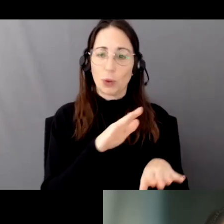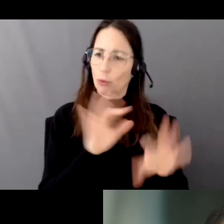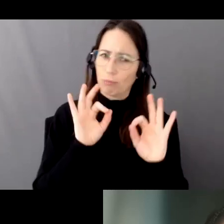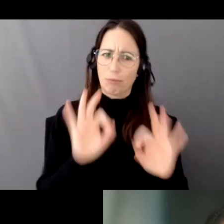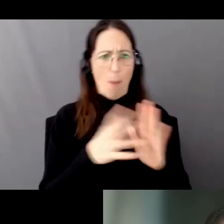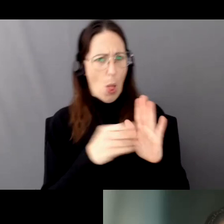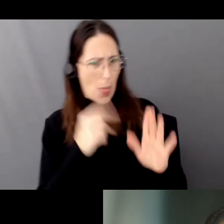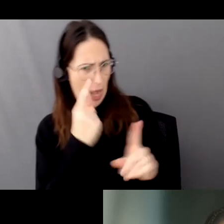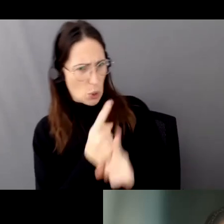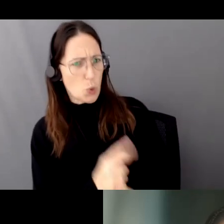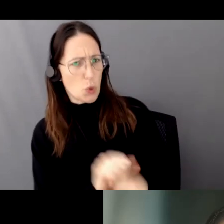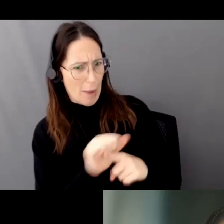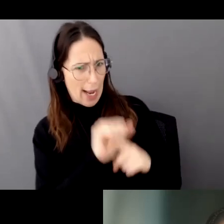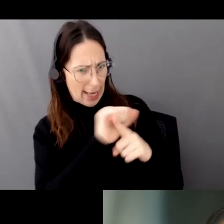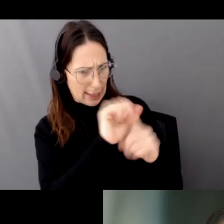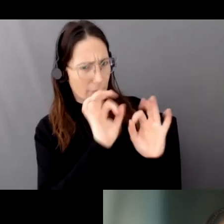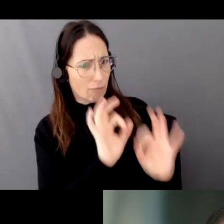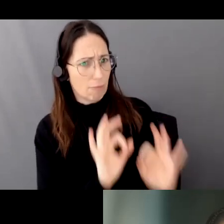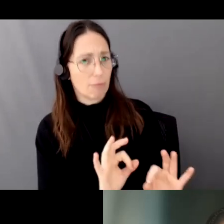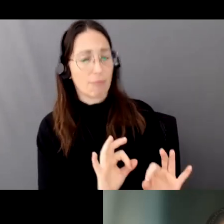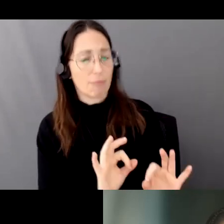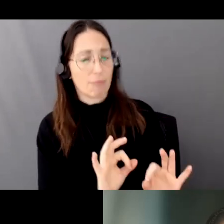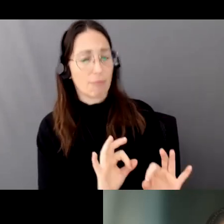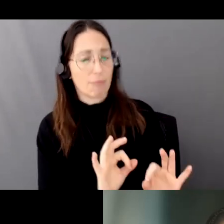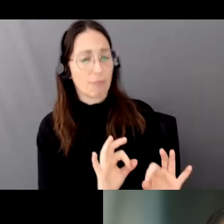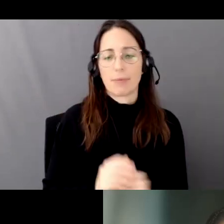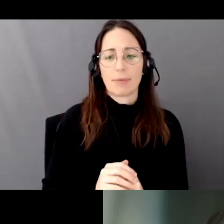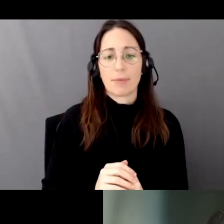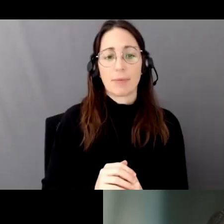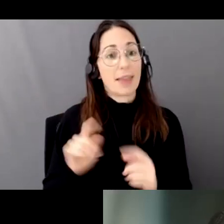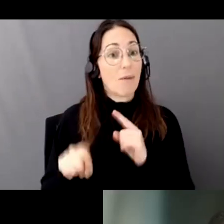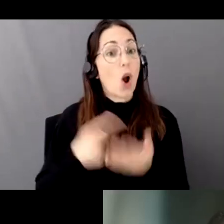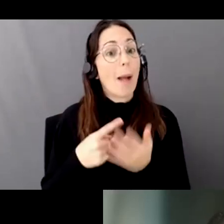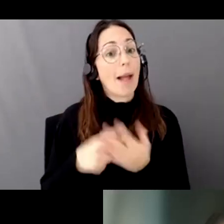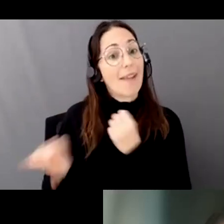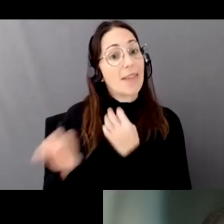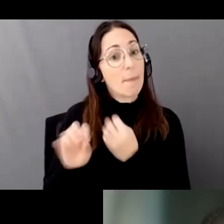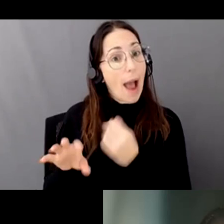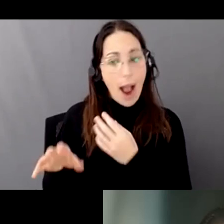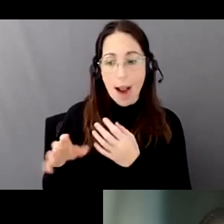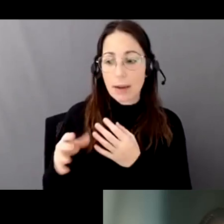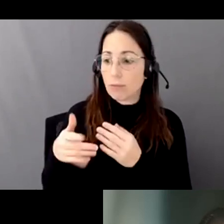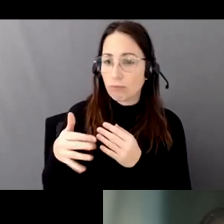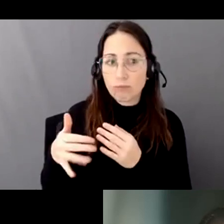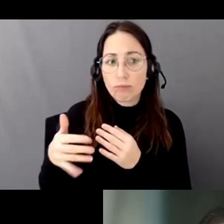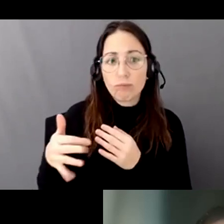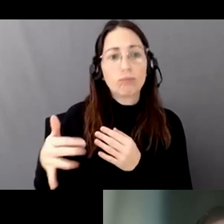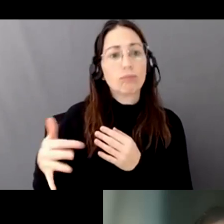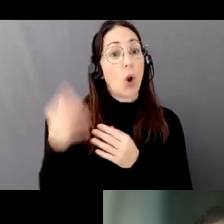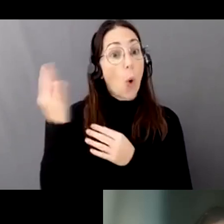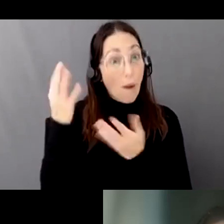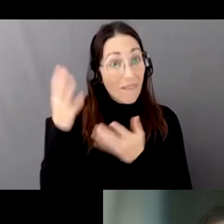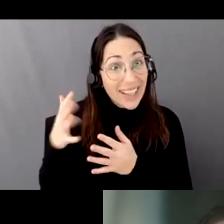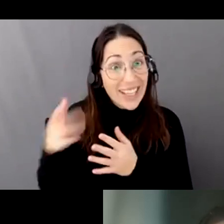pratique. Alors nous recevons des feedbacks à la fin de nos cours,